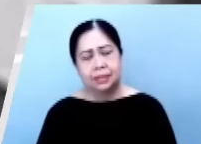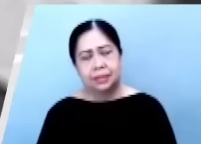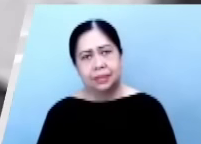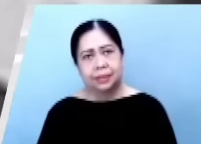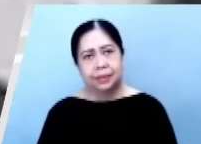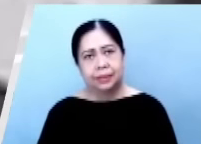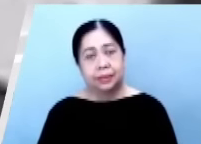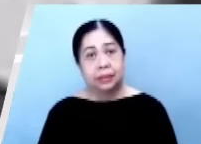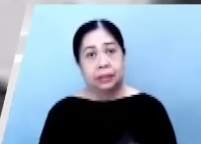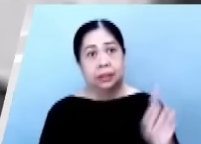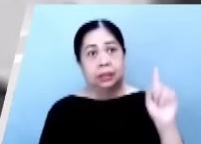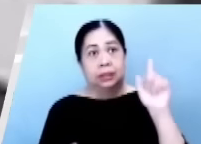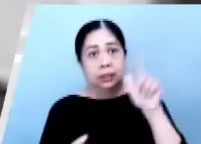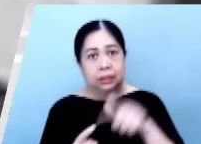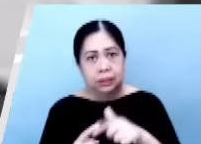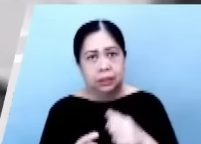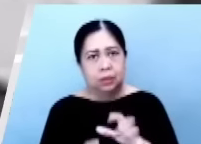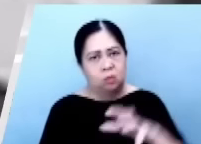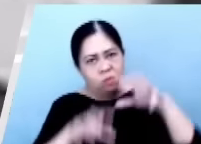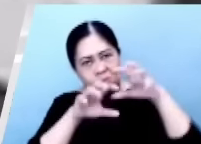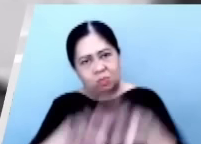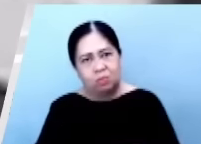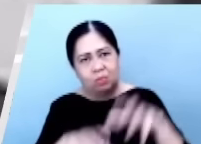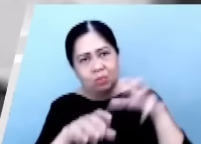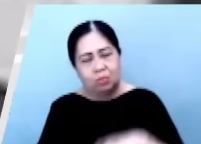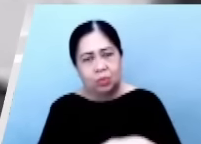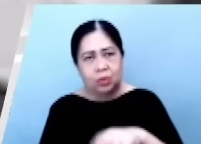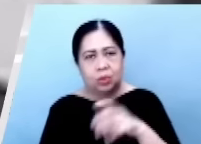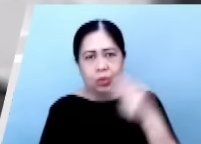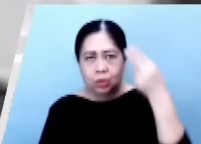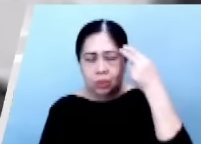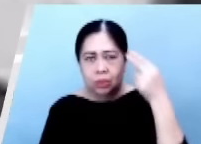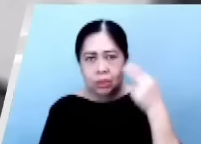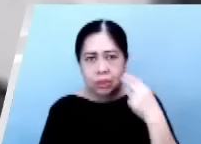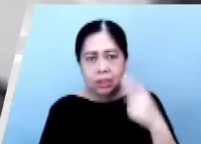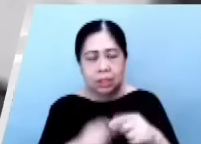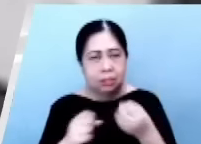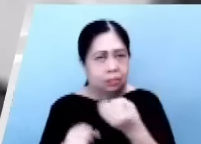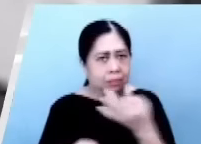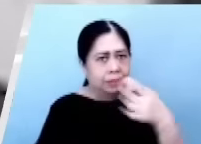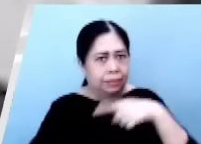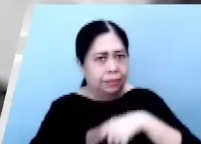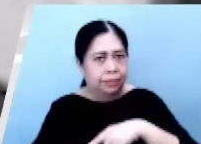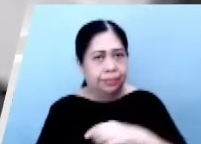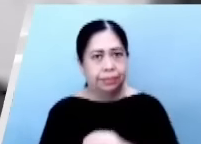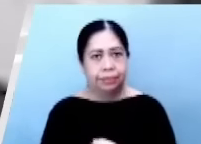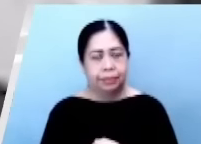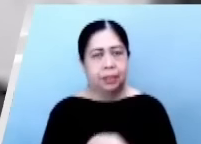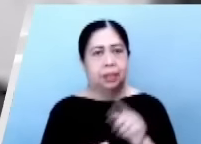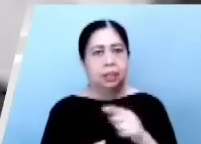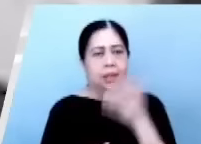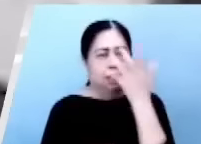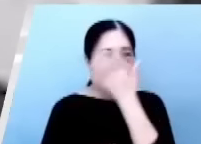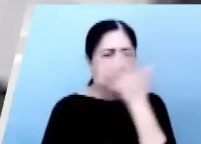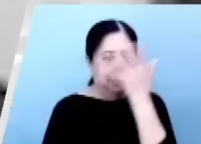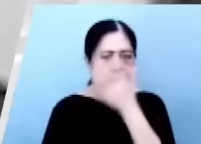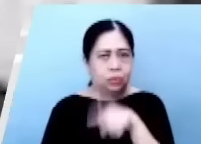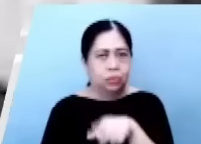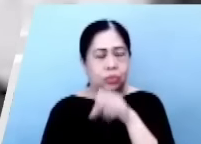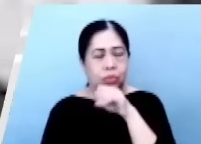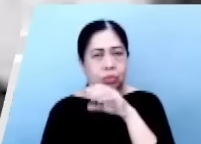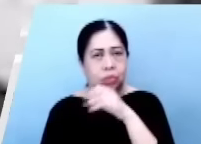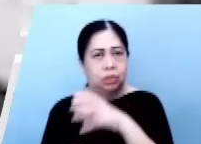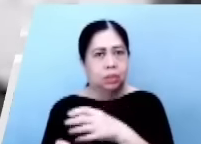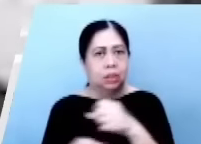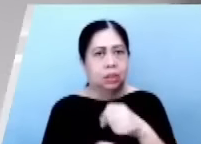Hanggang sa pinag-uumpog ang ulo niya sa sahig ng makailang beses. Dito na nahilo ang matanda. Kinuha ng isang